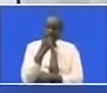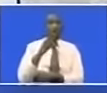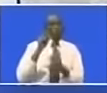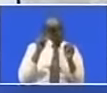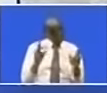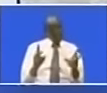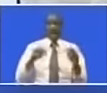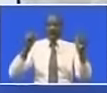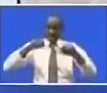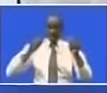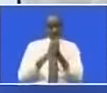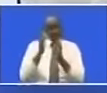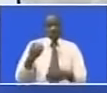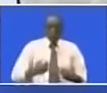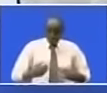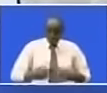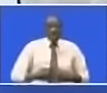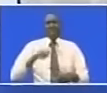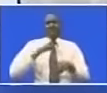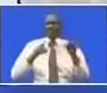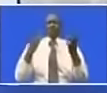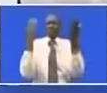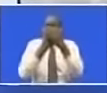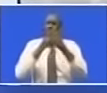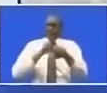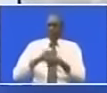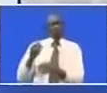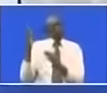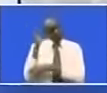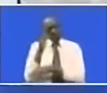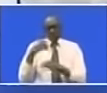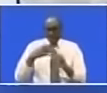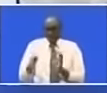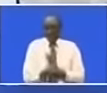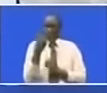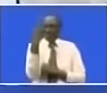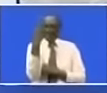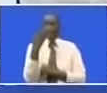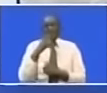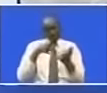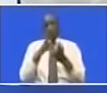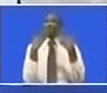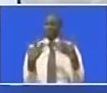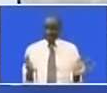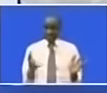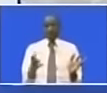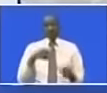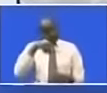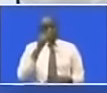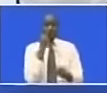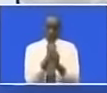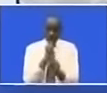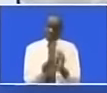wa uchaguzi akaajiri hao vijana. Sasa jana usiku saa 9 wameitwa, wa kwanza wameshapewa fedha zao za